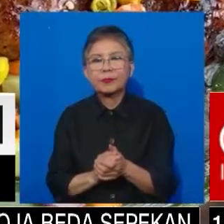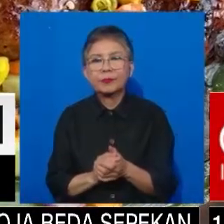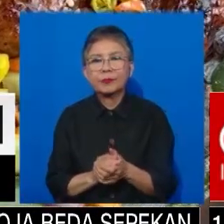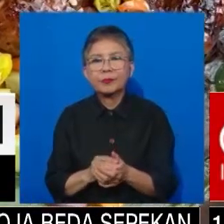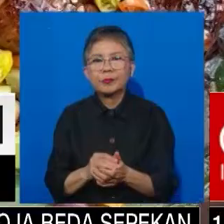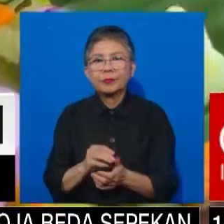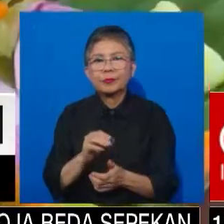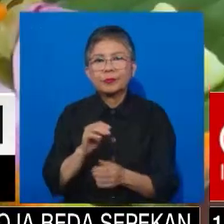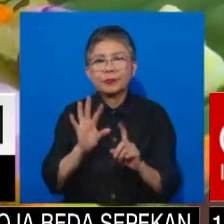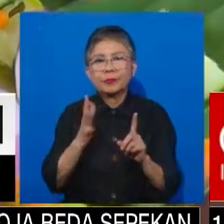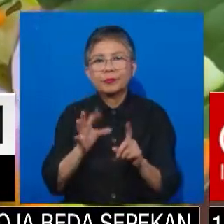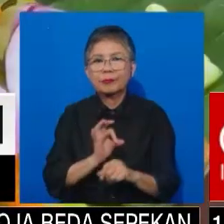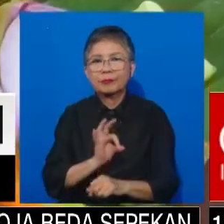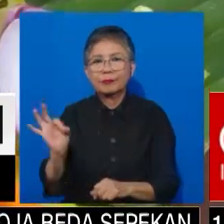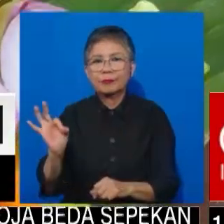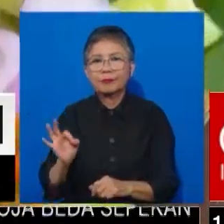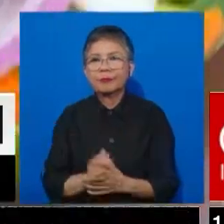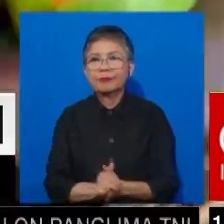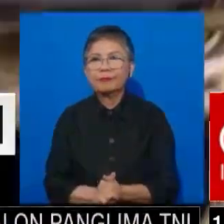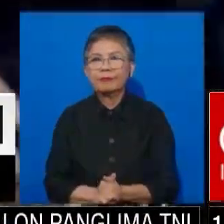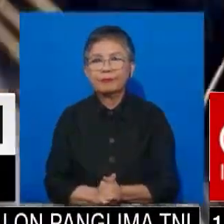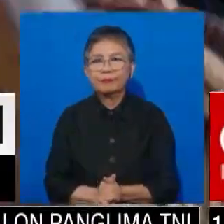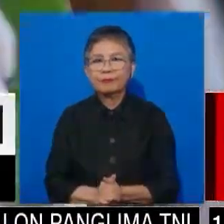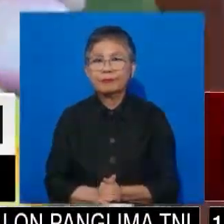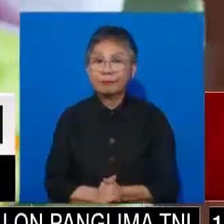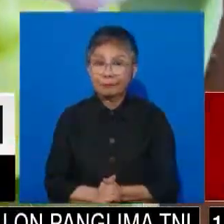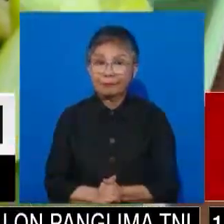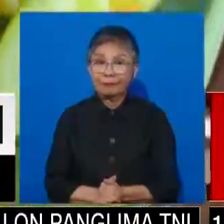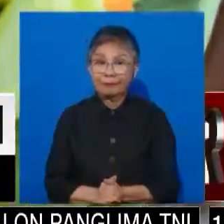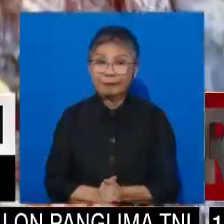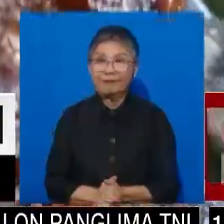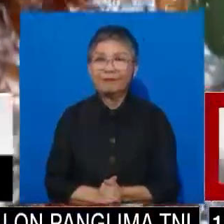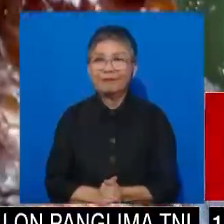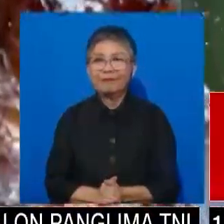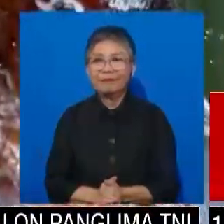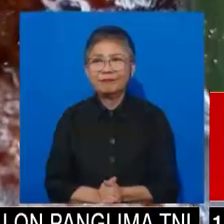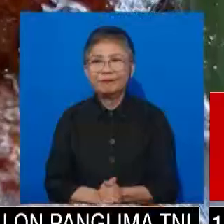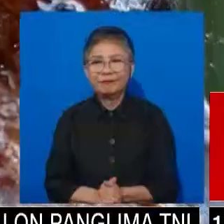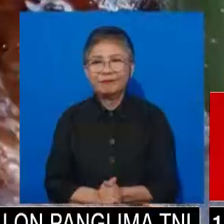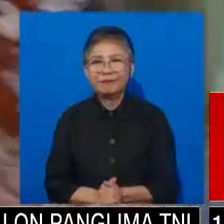dibanderol seharga Rp15.000. Tim Liputan CNN Indonesia.